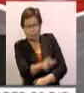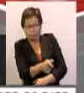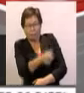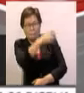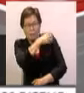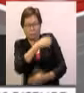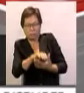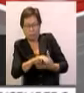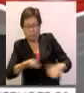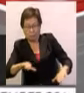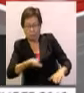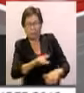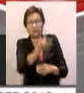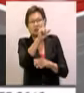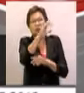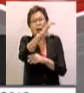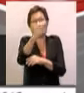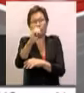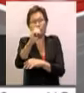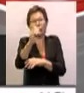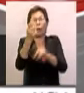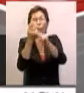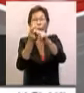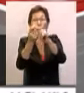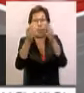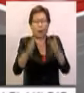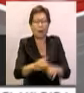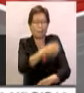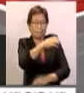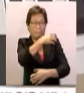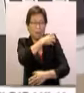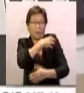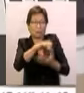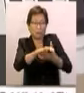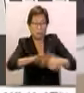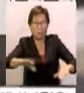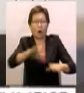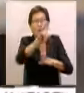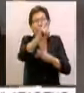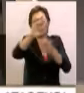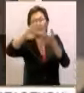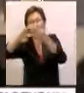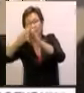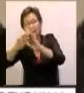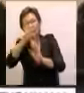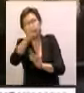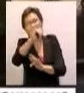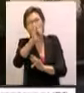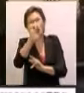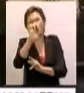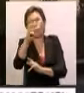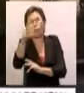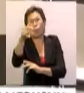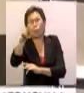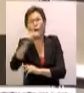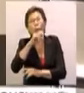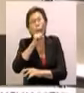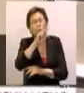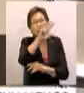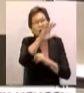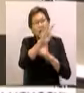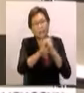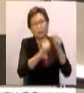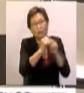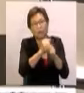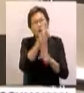pegawai keselamatan sebuah syarikat pemaju. Pegawai keselamatan One City Development Shah Berhad, Irwan Nordin, 38 tahun, Muhammad Rizwan